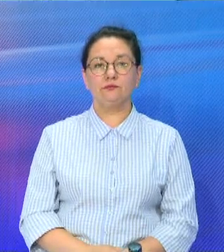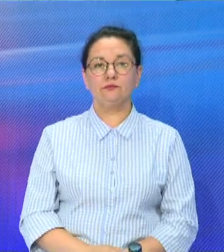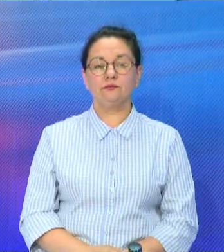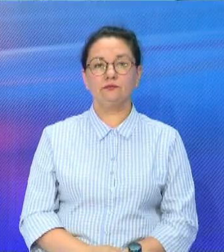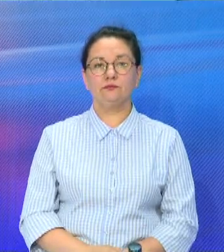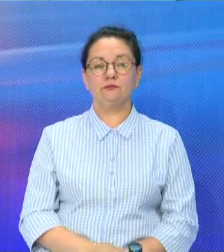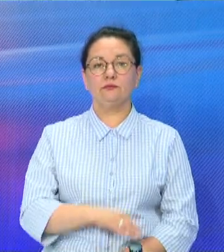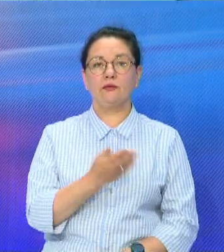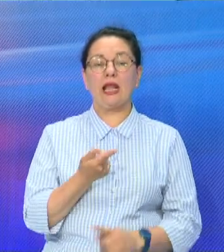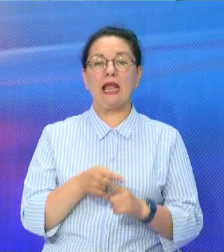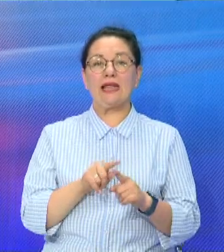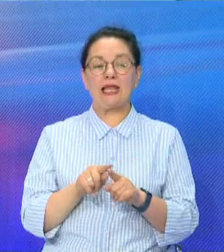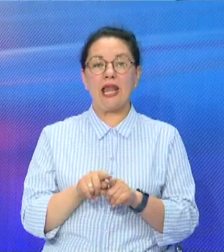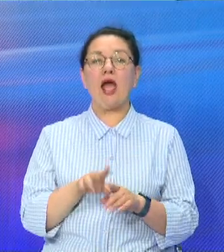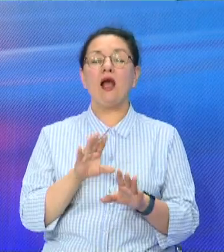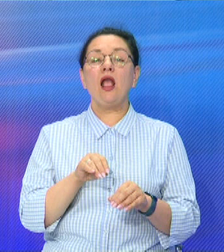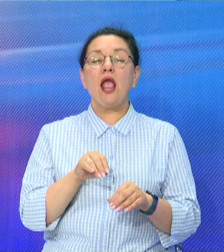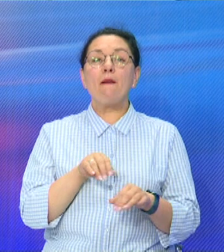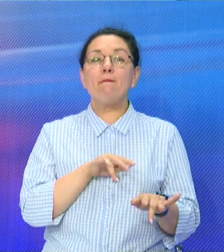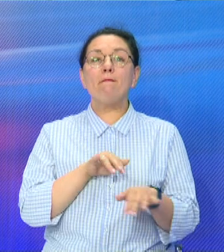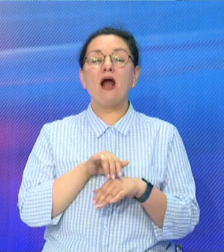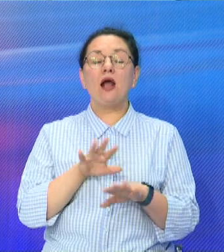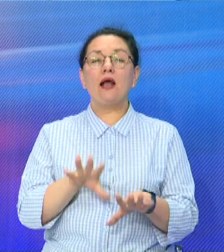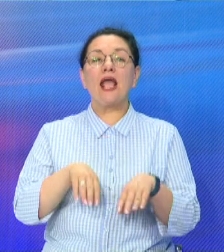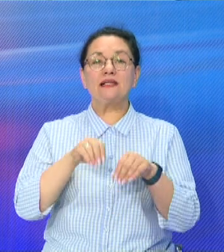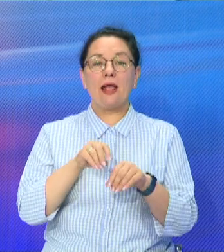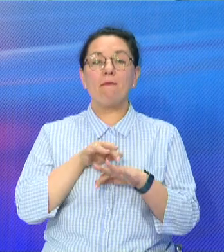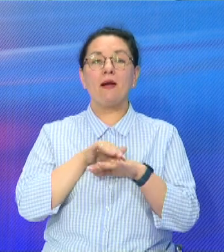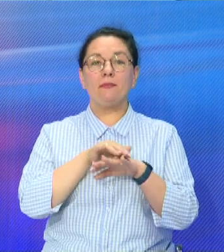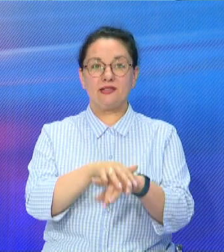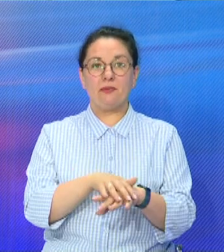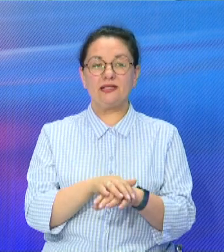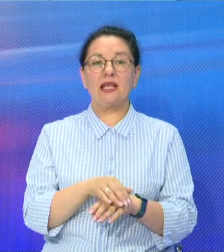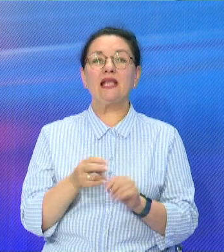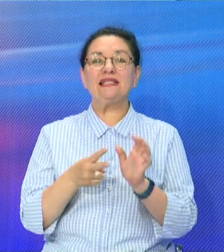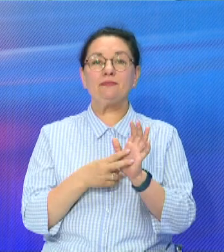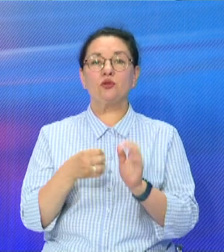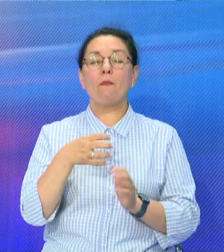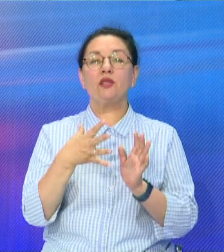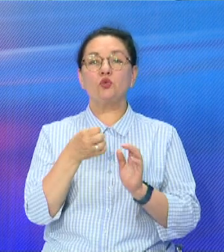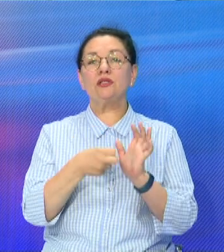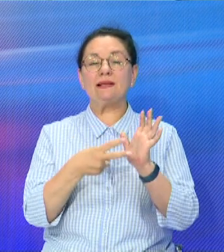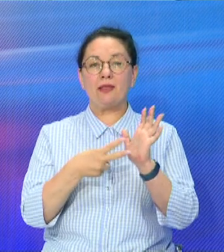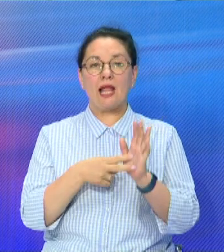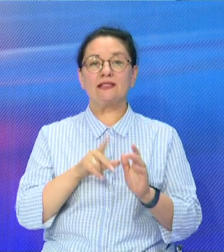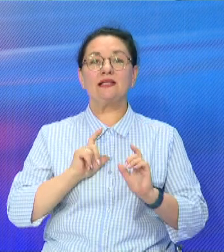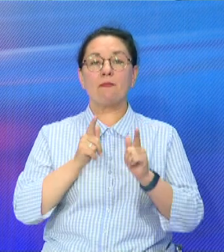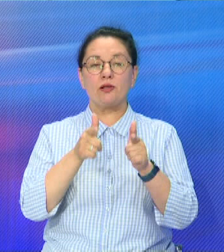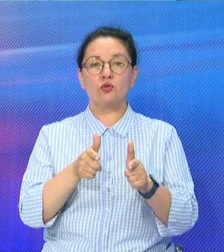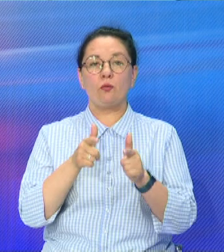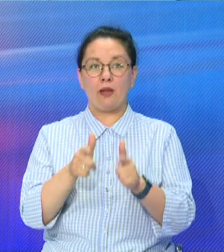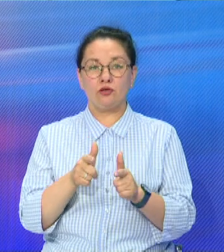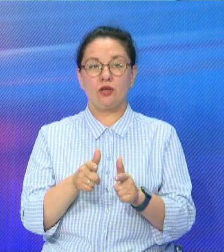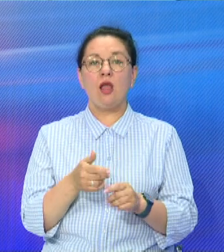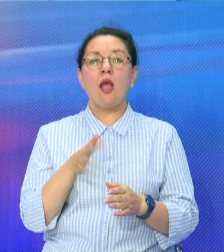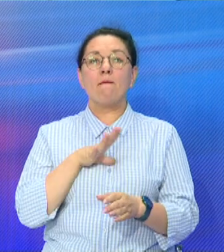я у делу о дтп мотивация другого дня зарегистрировалась а 717 абитуриенту вроде шины вы пробовали проходили у пяти